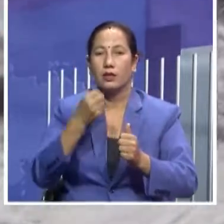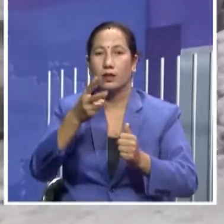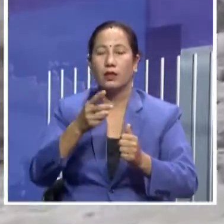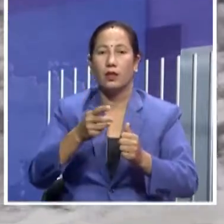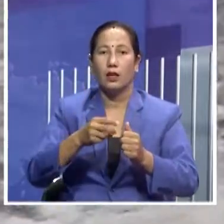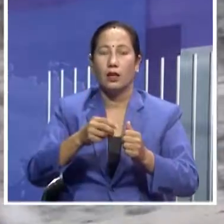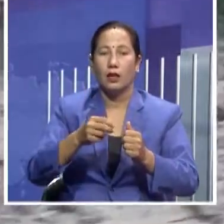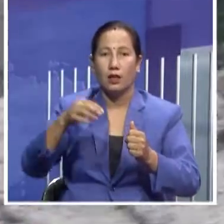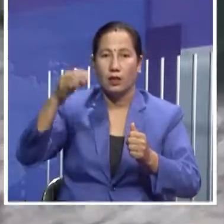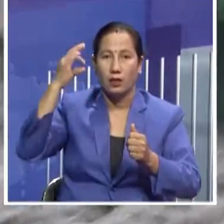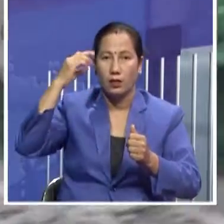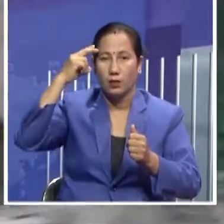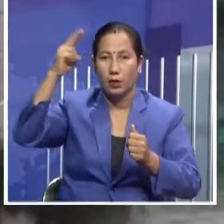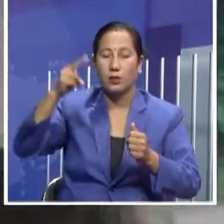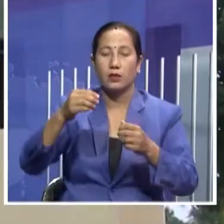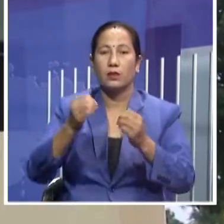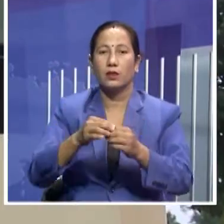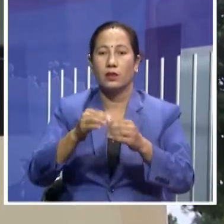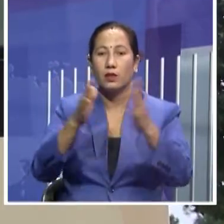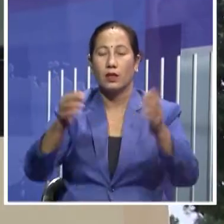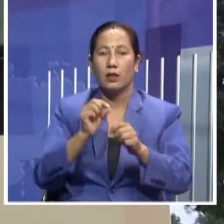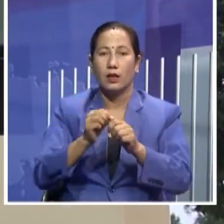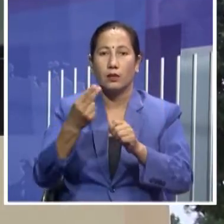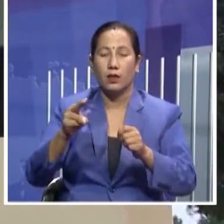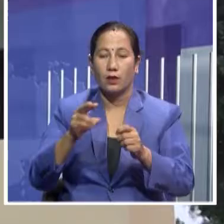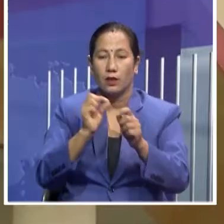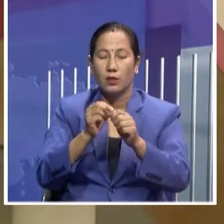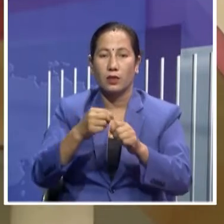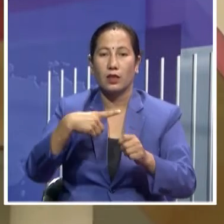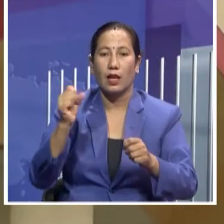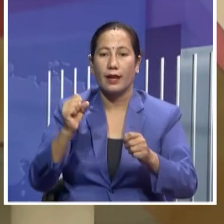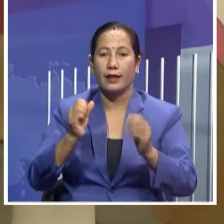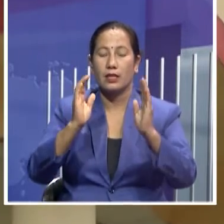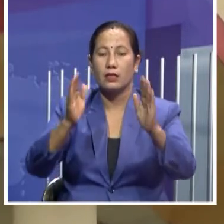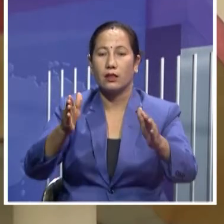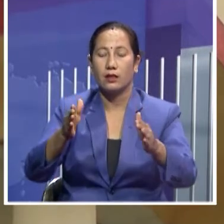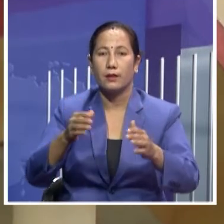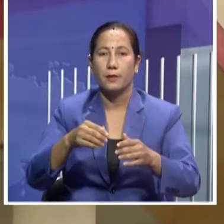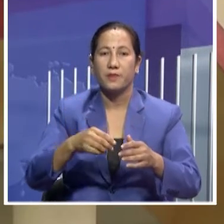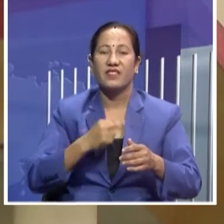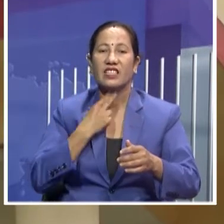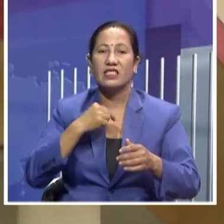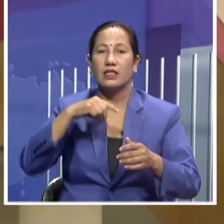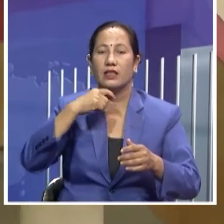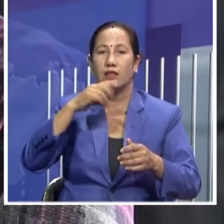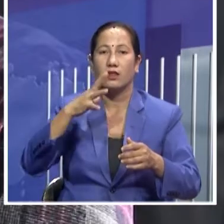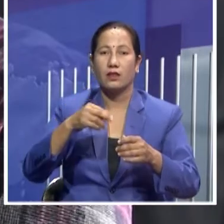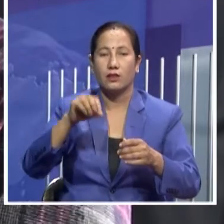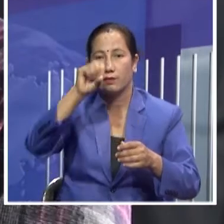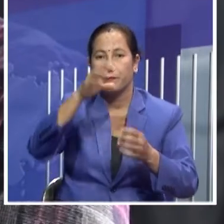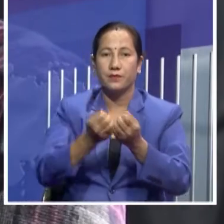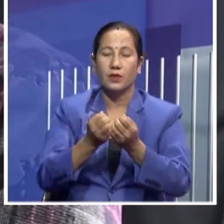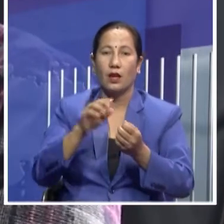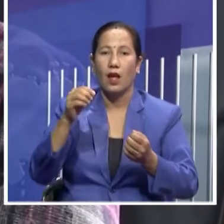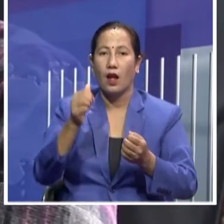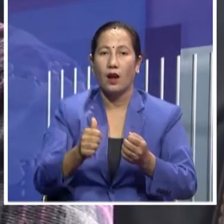निकट भविष्यमै सडक चौडा गर्ने तयारी भएका कारण मर्मतका लागि भने सडक डिभिजनले चासो नदिएको जनाएको छ।